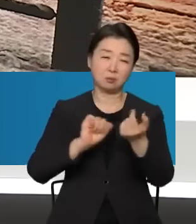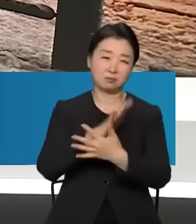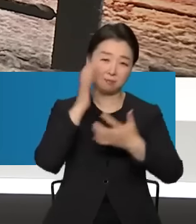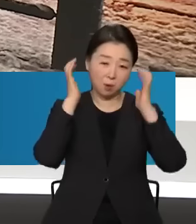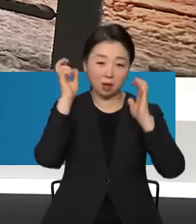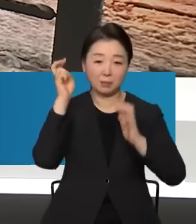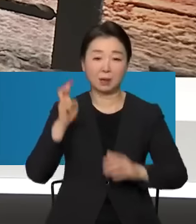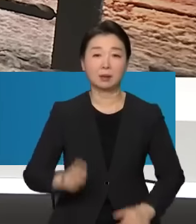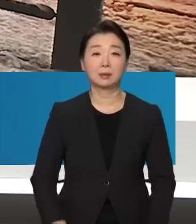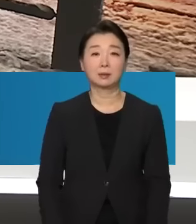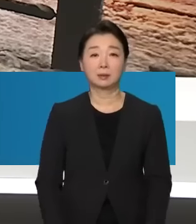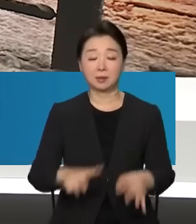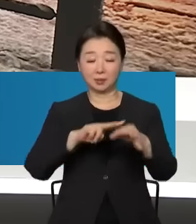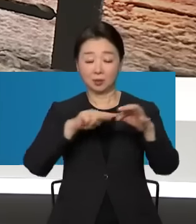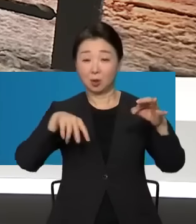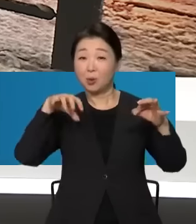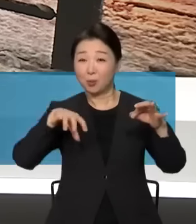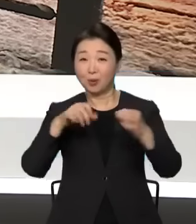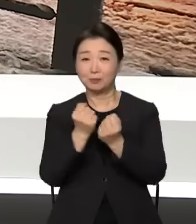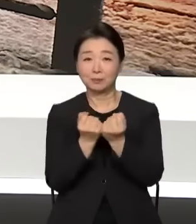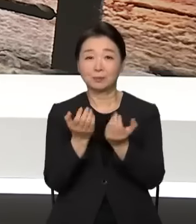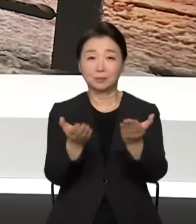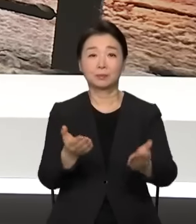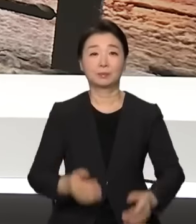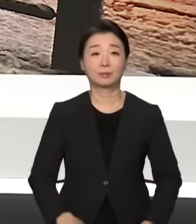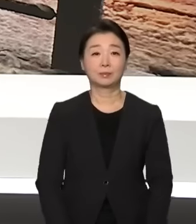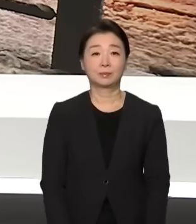우려되는데요. 여의도에 나가 있는 취재기자를 연결해 보겠습니다.